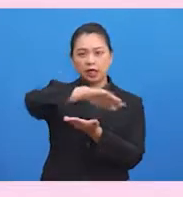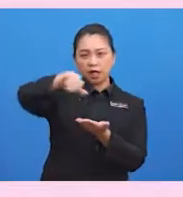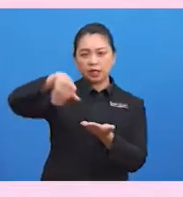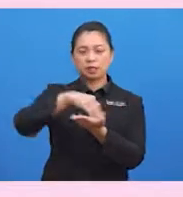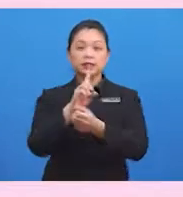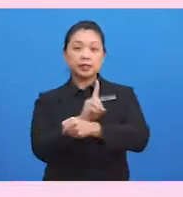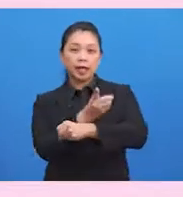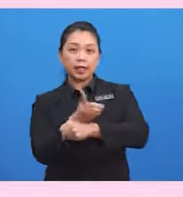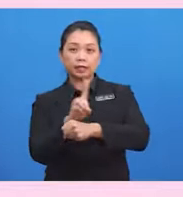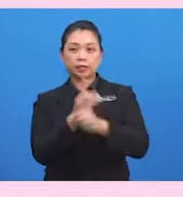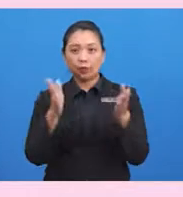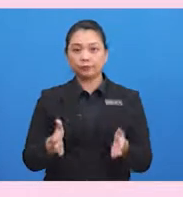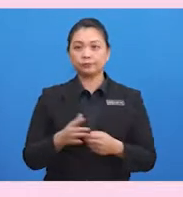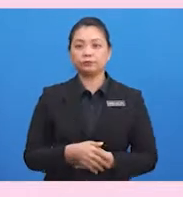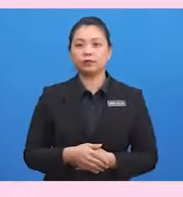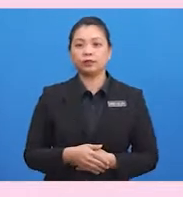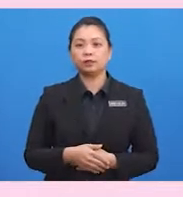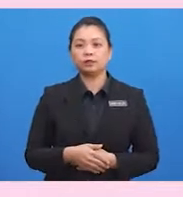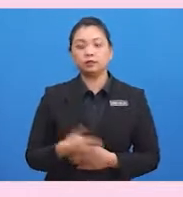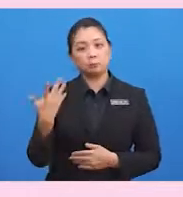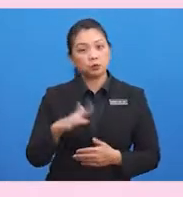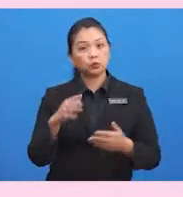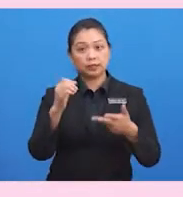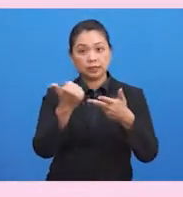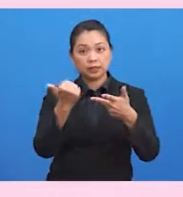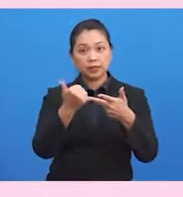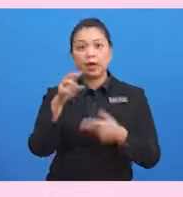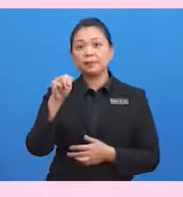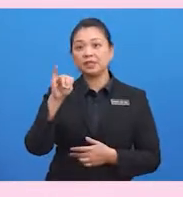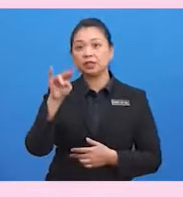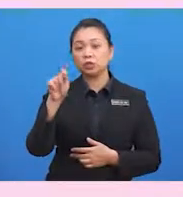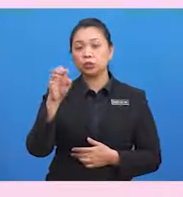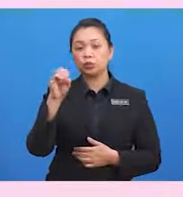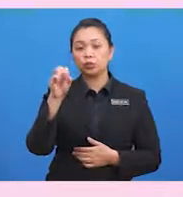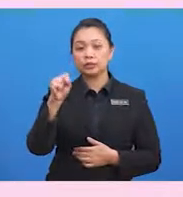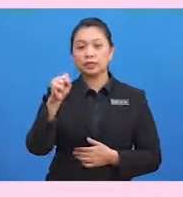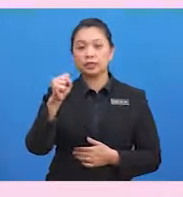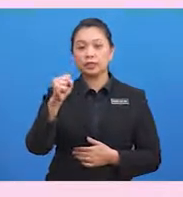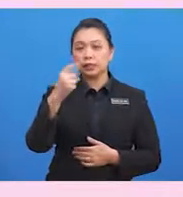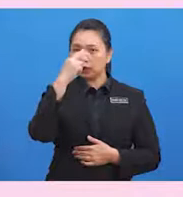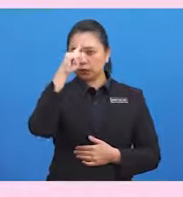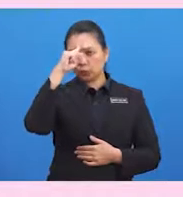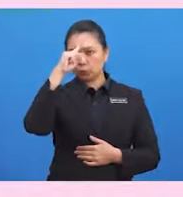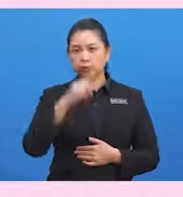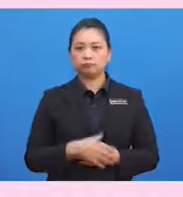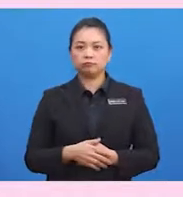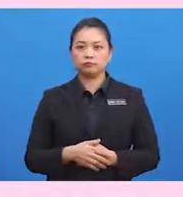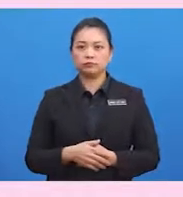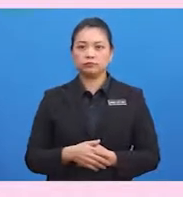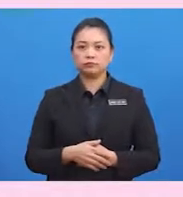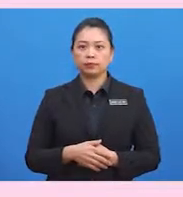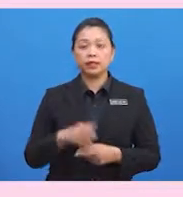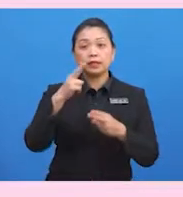melalui mitos enam memilih ke diambil daripada pokok hal Malaka yang dipercayai